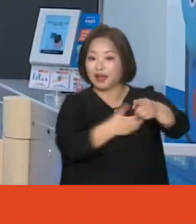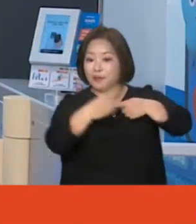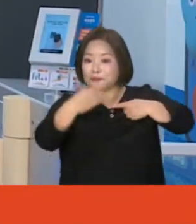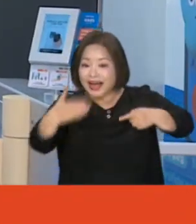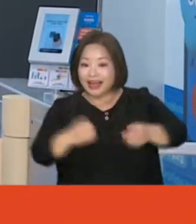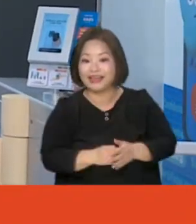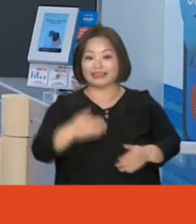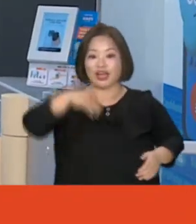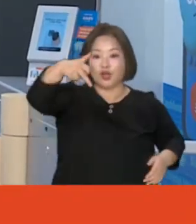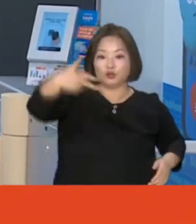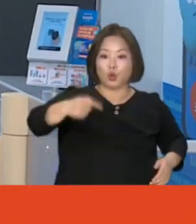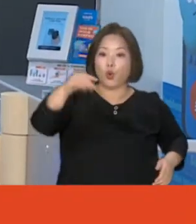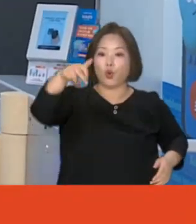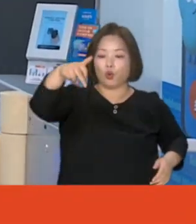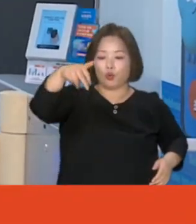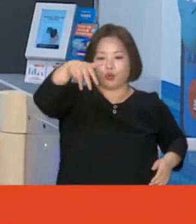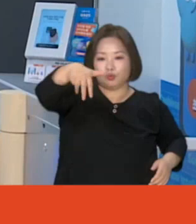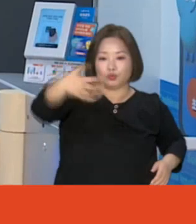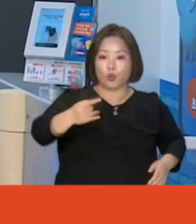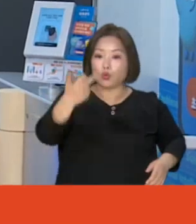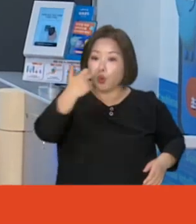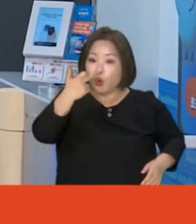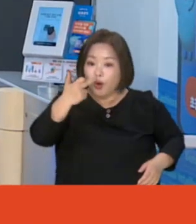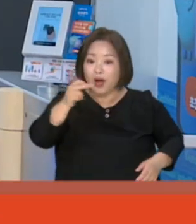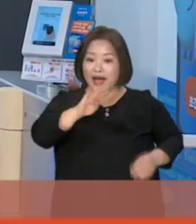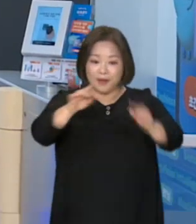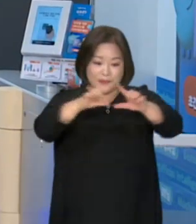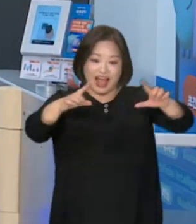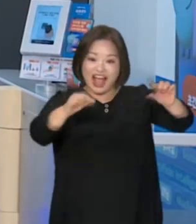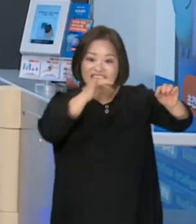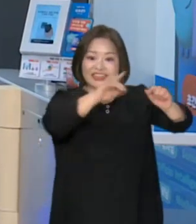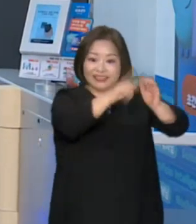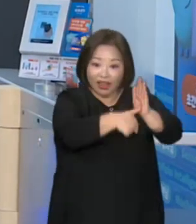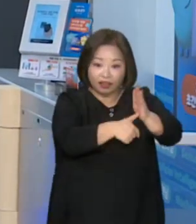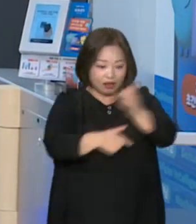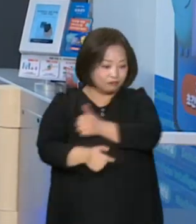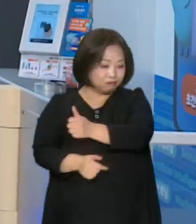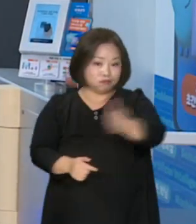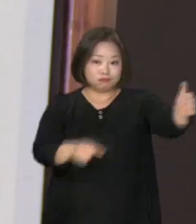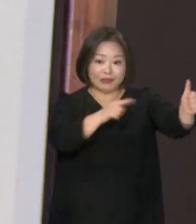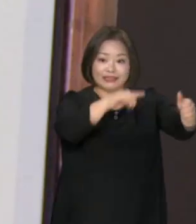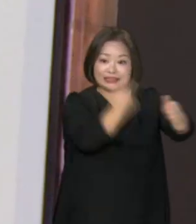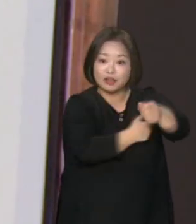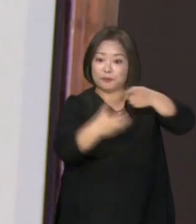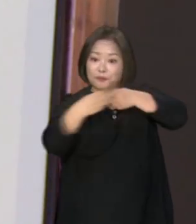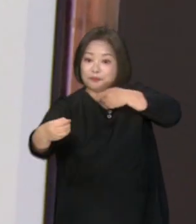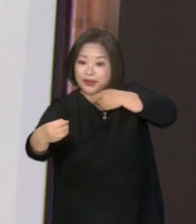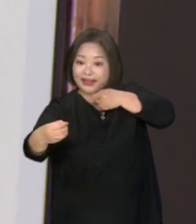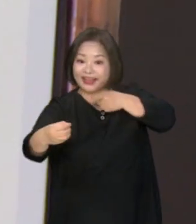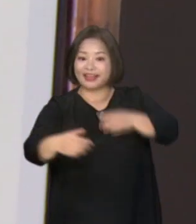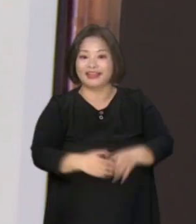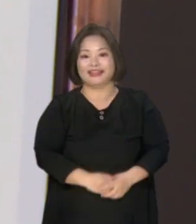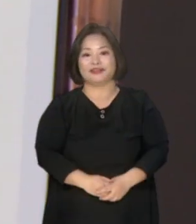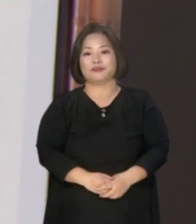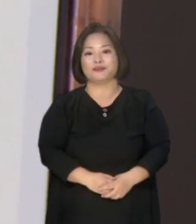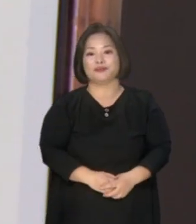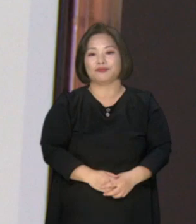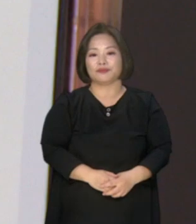제가 초코바를 가방에 이렇게 집어넣고 나왔는데도 이렇게 게이트를 빠져나오니 바로 자동으로 결제가 됩니다.